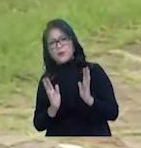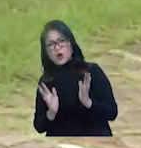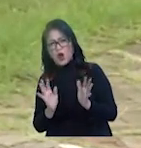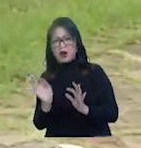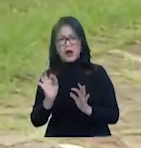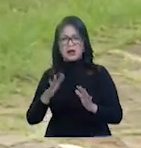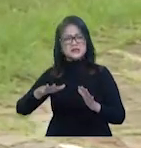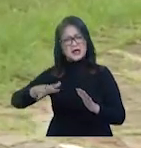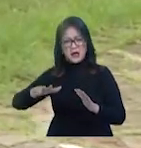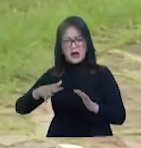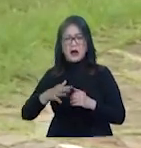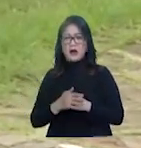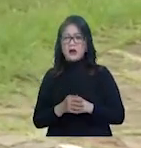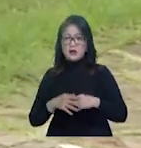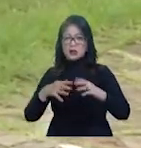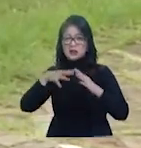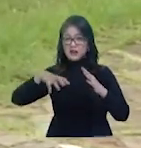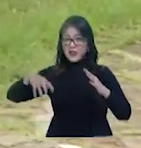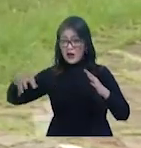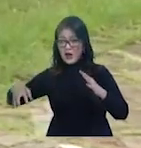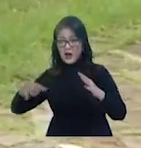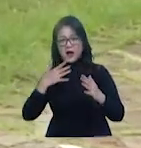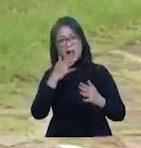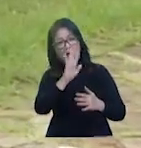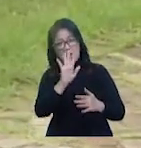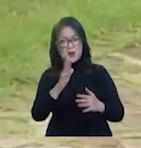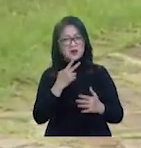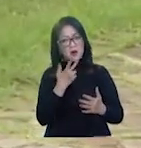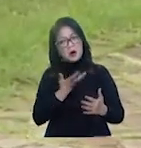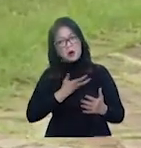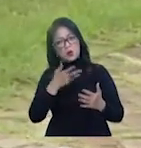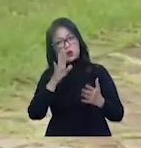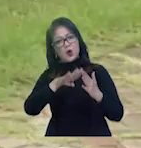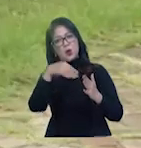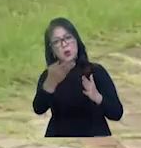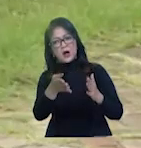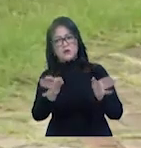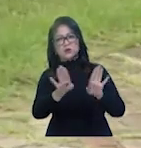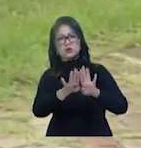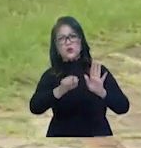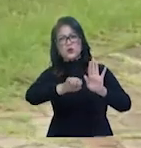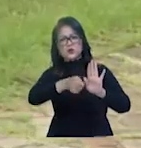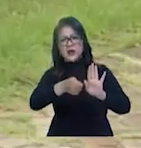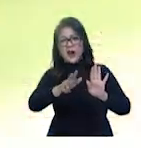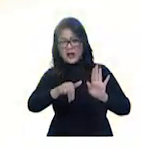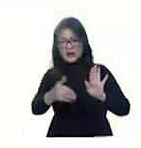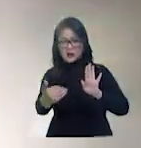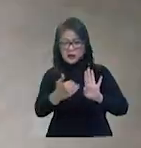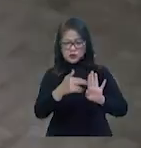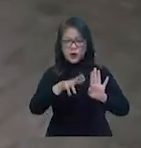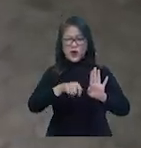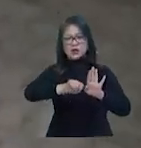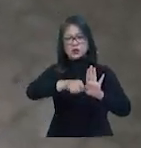nyapa, dari mana mau kemana. Cuman segitu aja, dia karena kalau keluar pun dia pergi tutup lagi pintu, masuk tutup lagi pintu